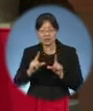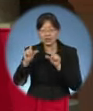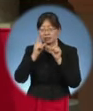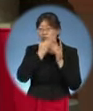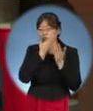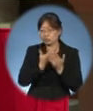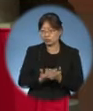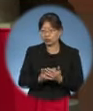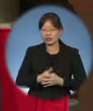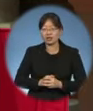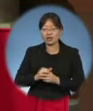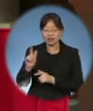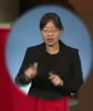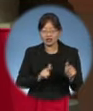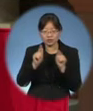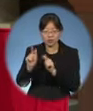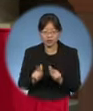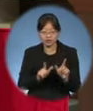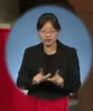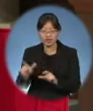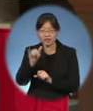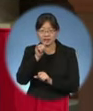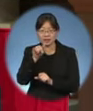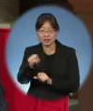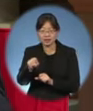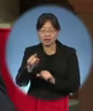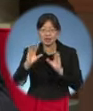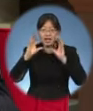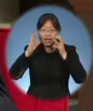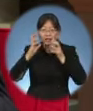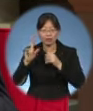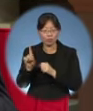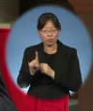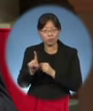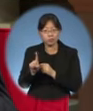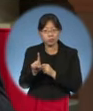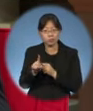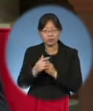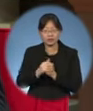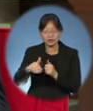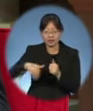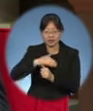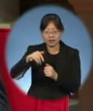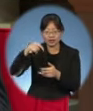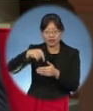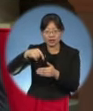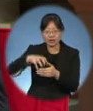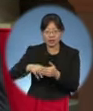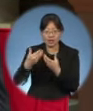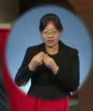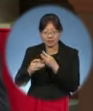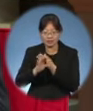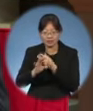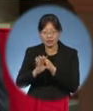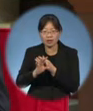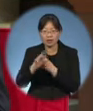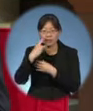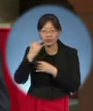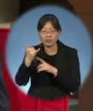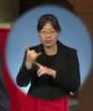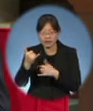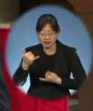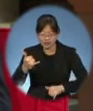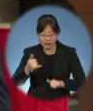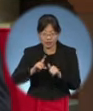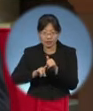중요하다. 하루하루를 생활하면서 그 아이가 어떤 환경 속에서, 즉 예를 들면 부모가